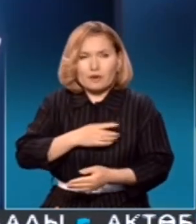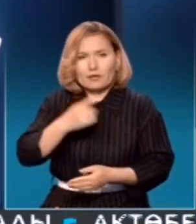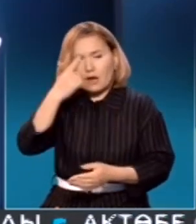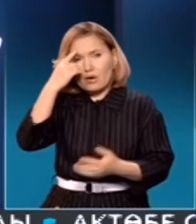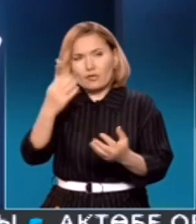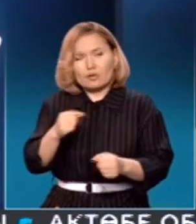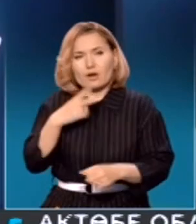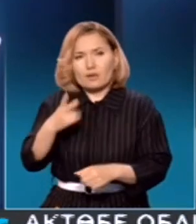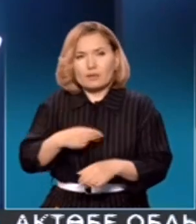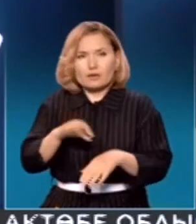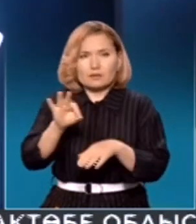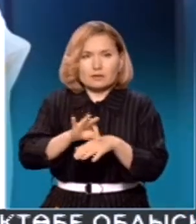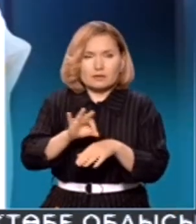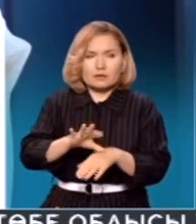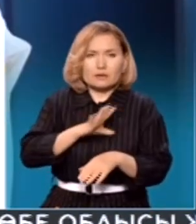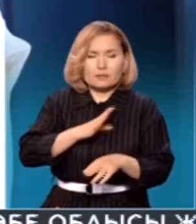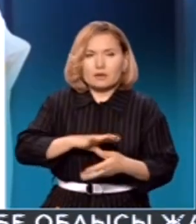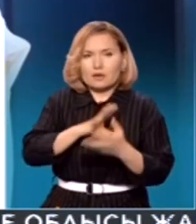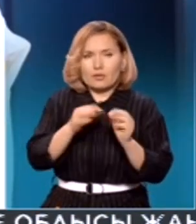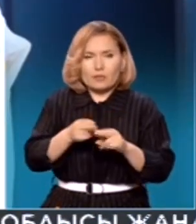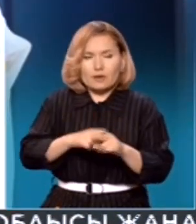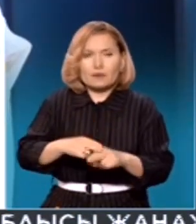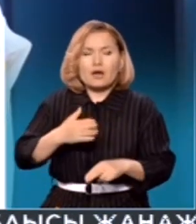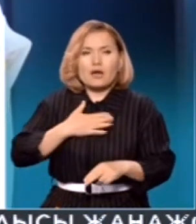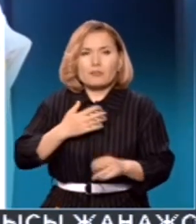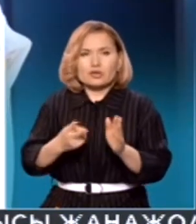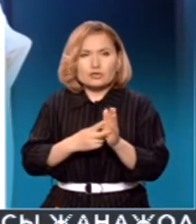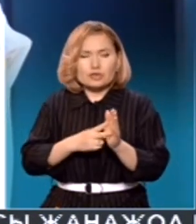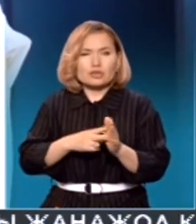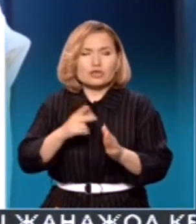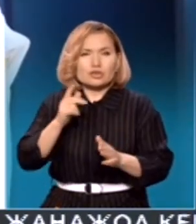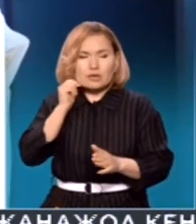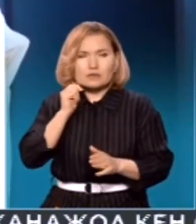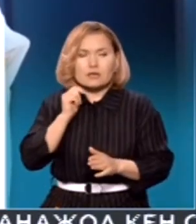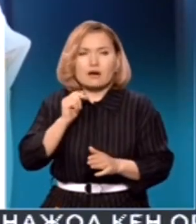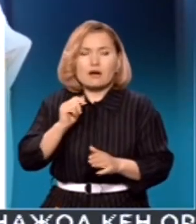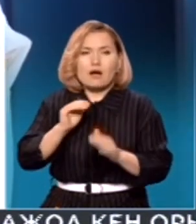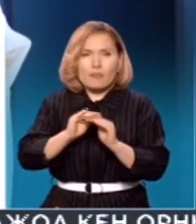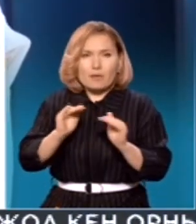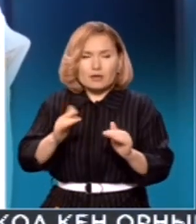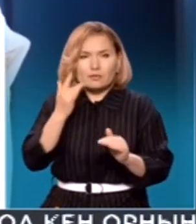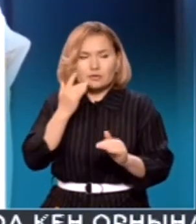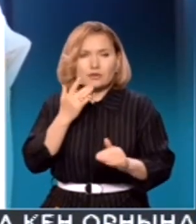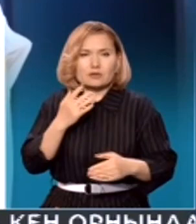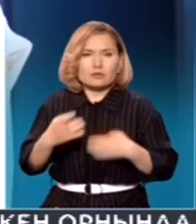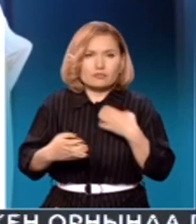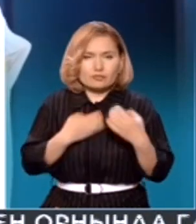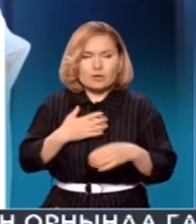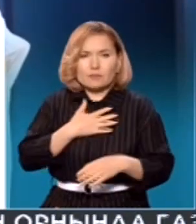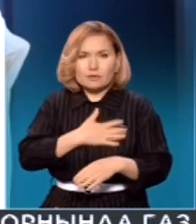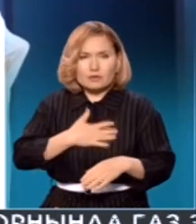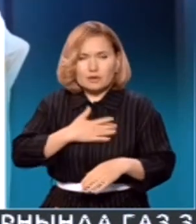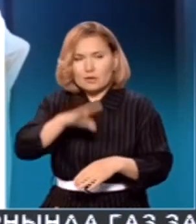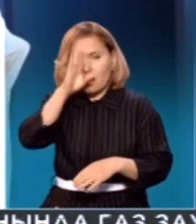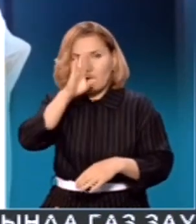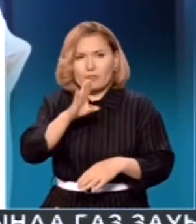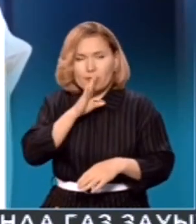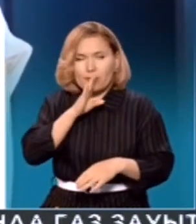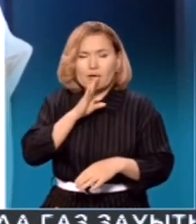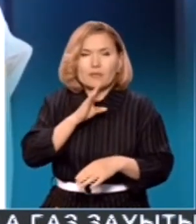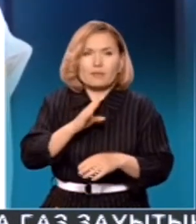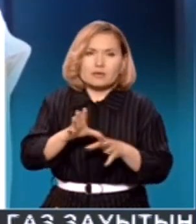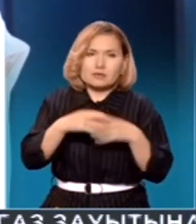қалып, бастан ауырған тоже. Жеттегі ұлдарымның өзі телефон не қылса, біреуі қоңырау шалса, мама, папам емес